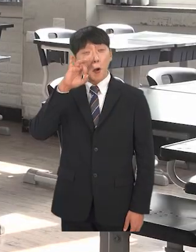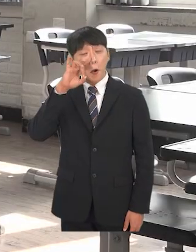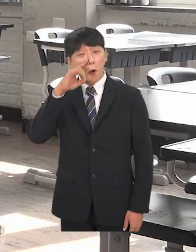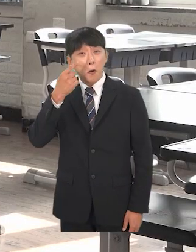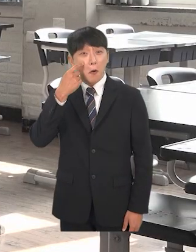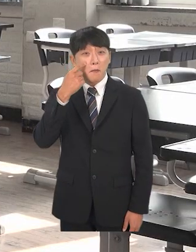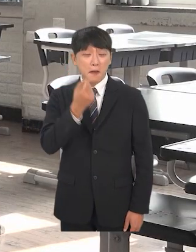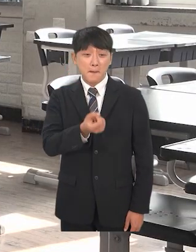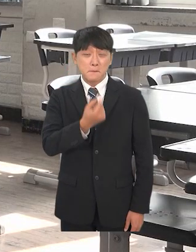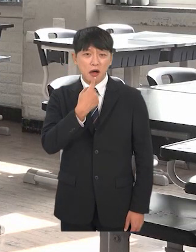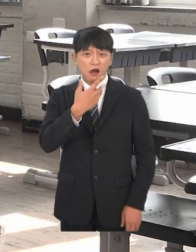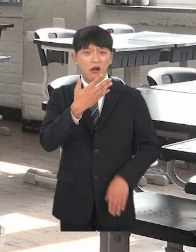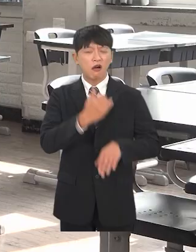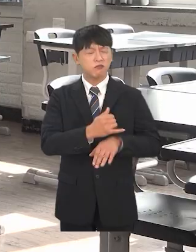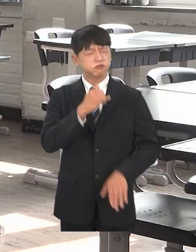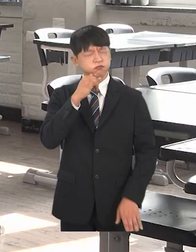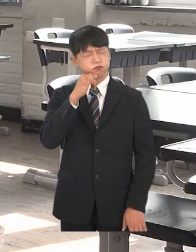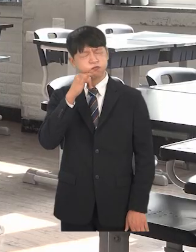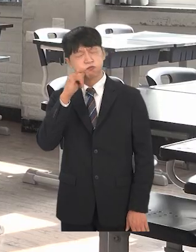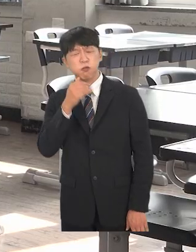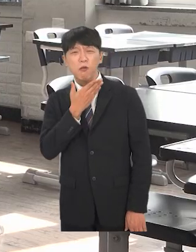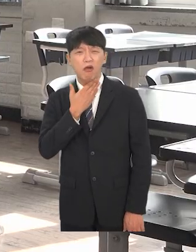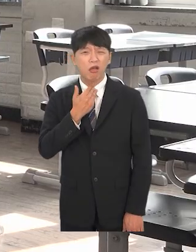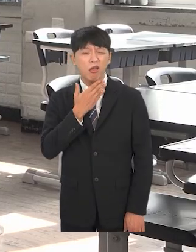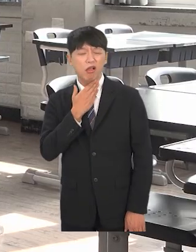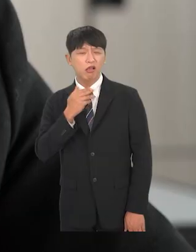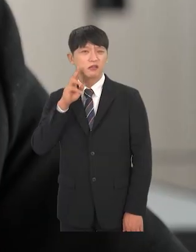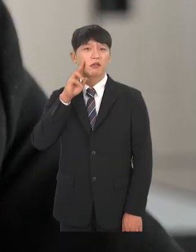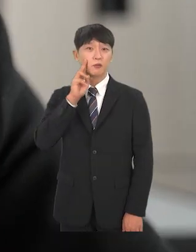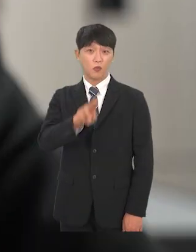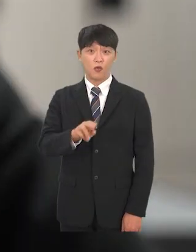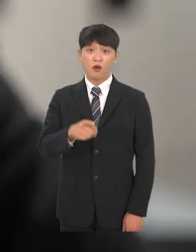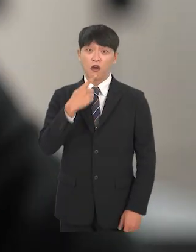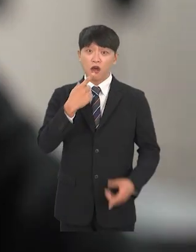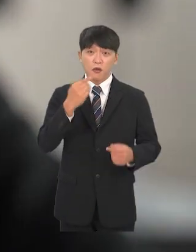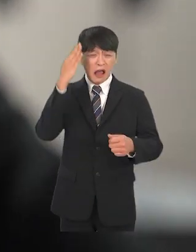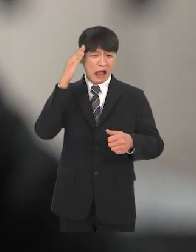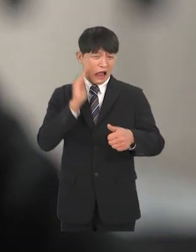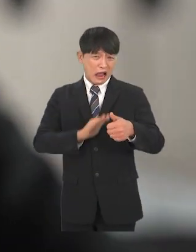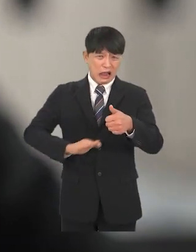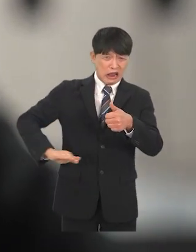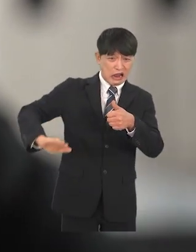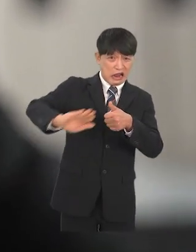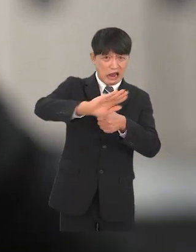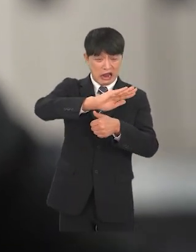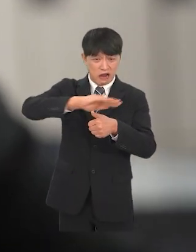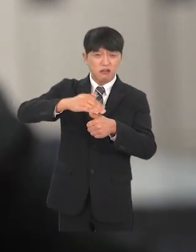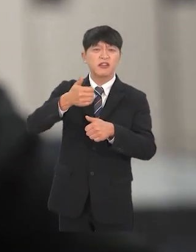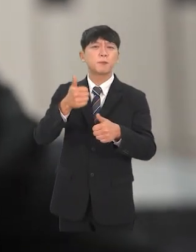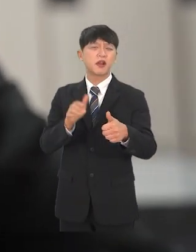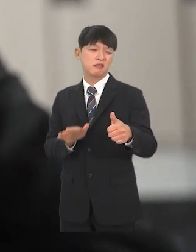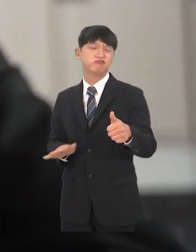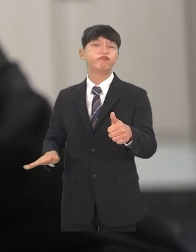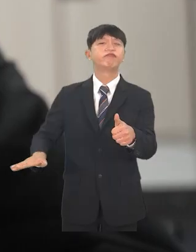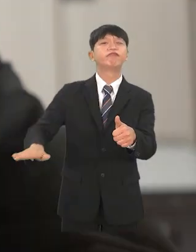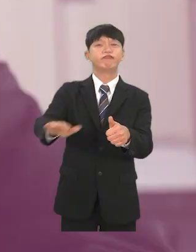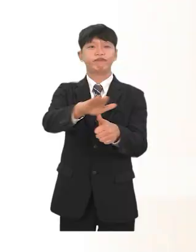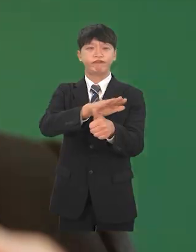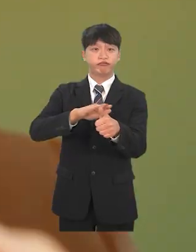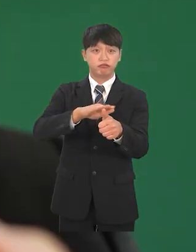호기심에 시작했지만 걷잡을 수 없는 갈망이 되어버린 마약. 그렇게 암흑의 기운은 규민을 점점 덮쳐오고